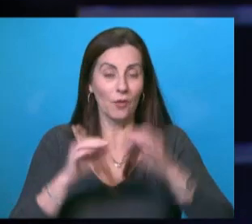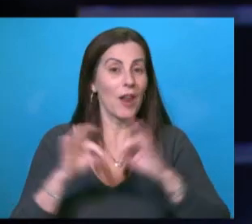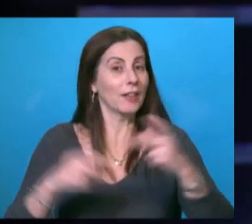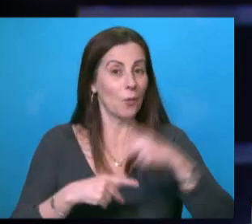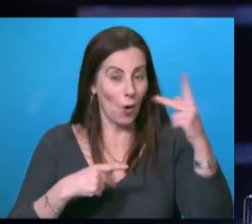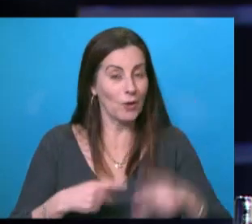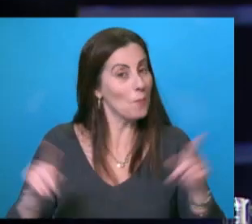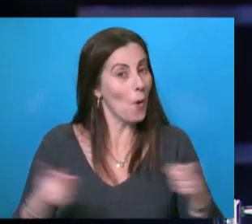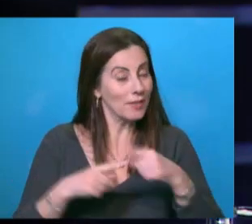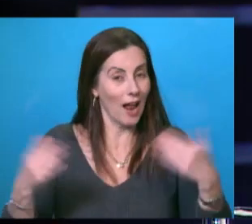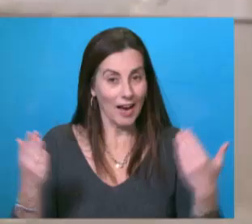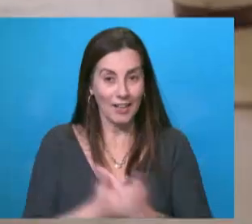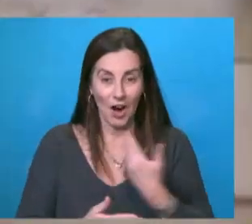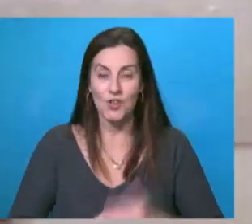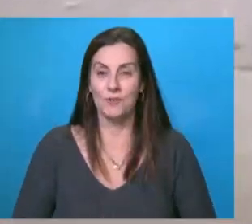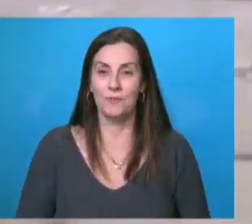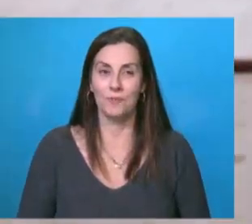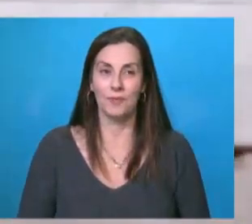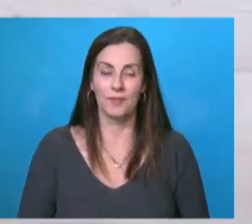מוזיקלי חדש.